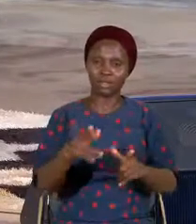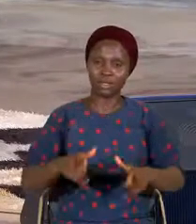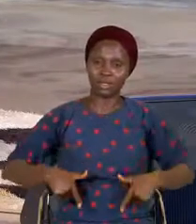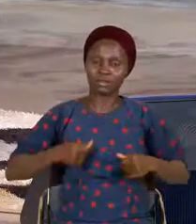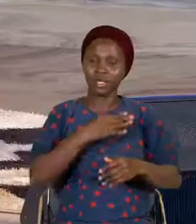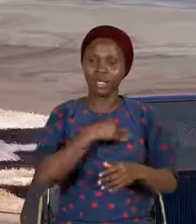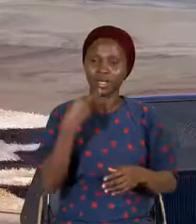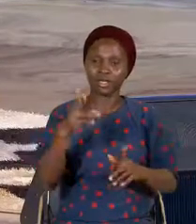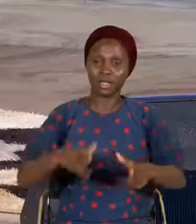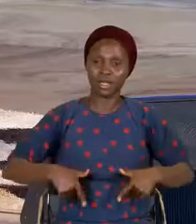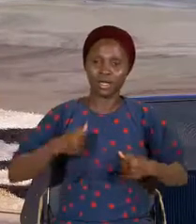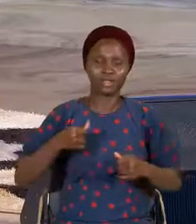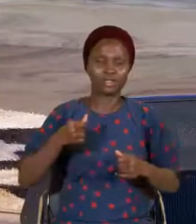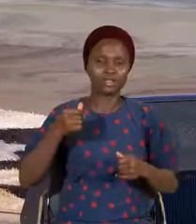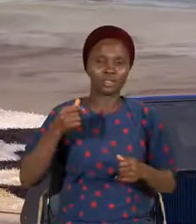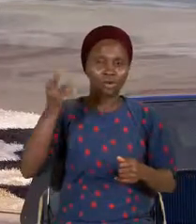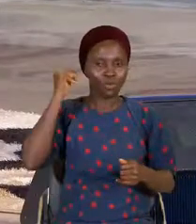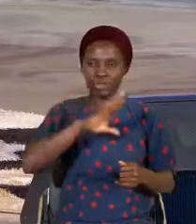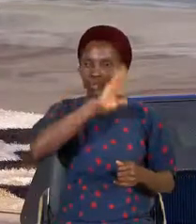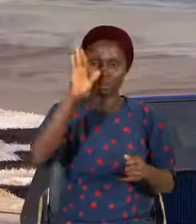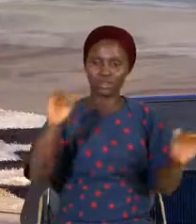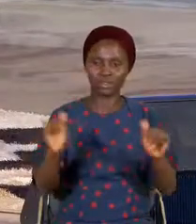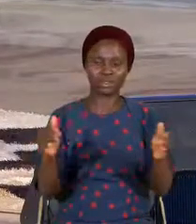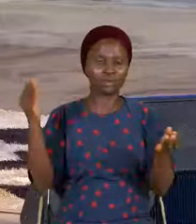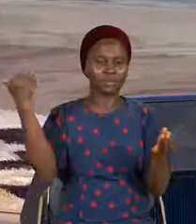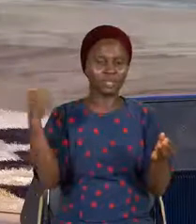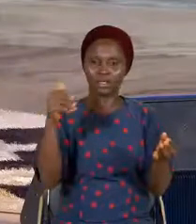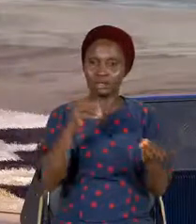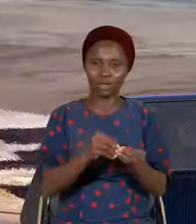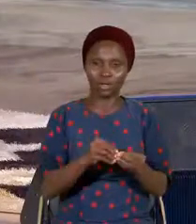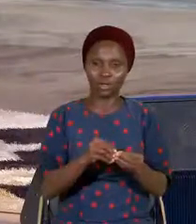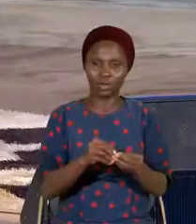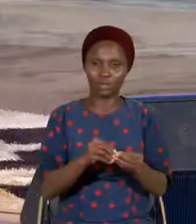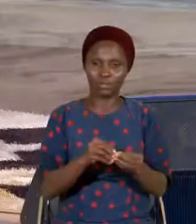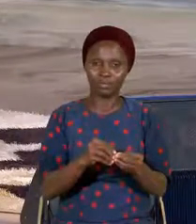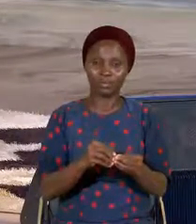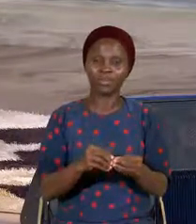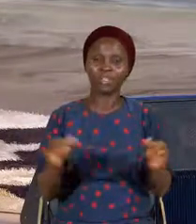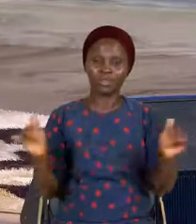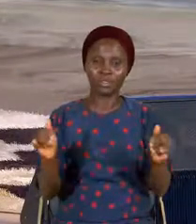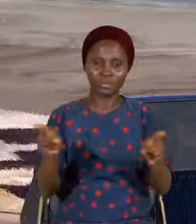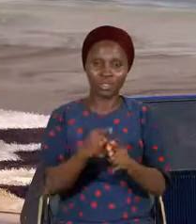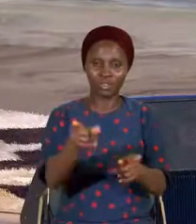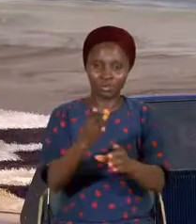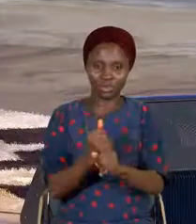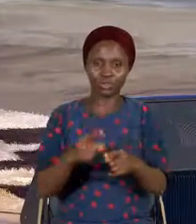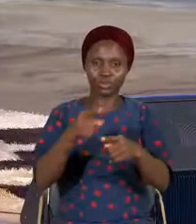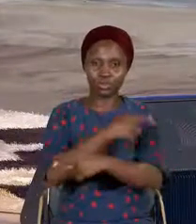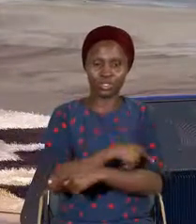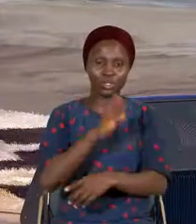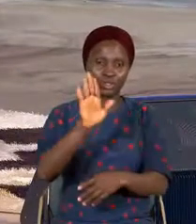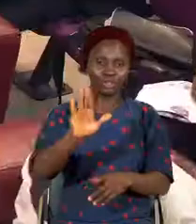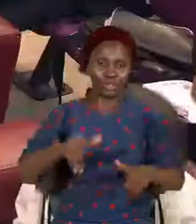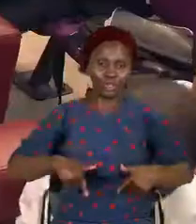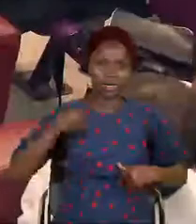cœur. Et leur vie n'ont plus jamais été les mêmes. La même chose s'applique à toi. Comme tu reçois aujourd'hui,